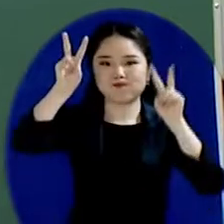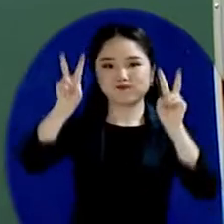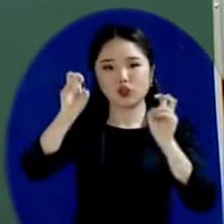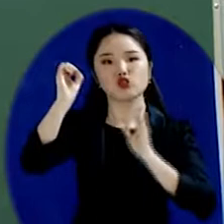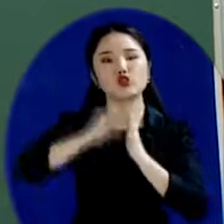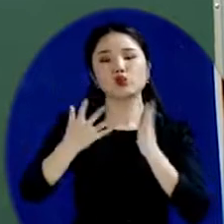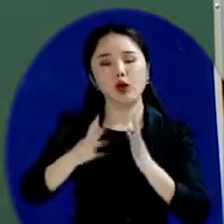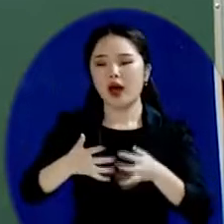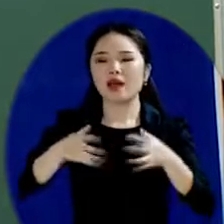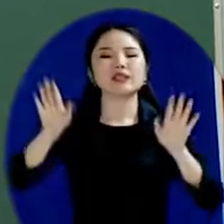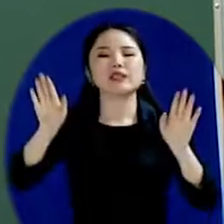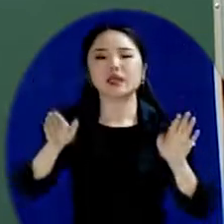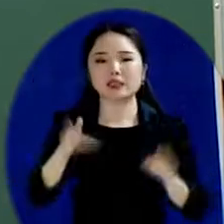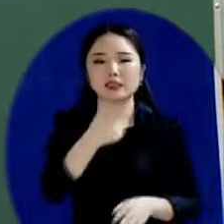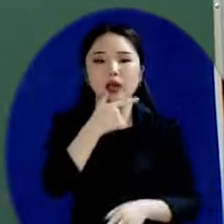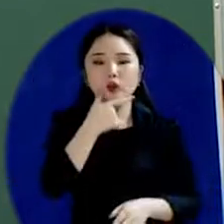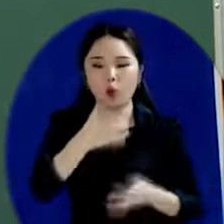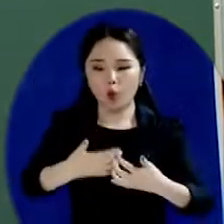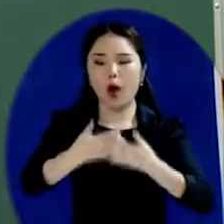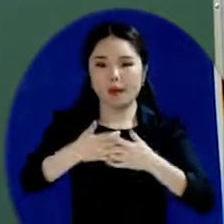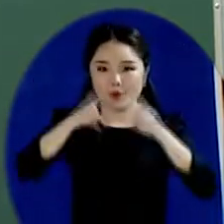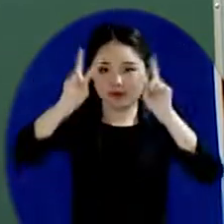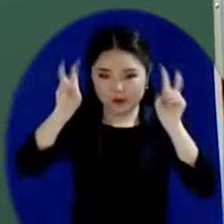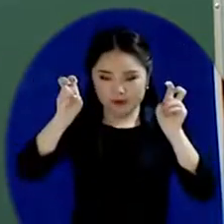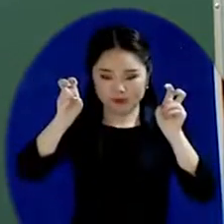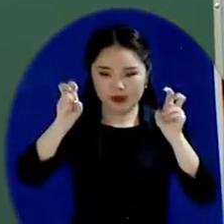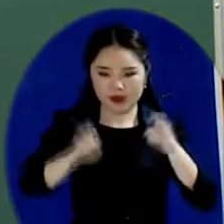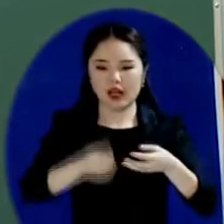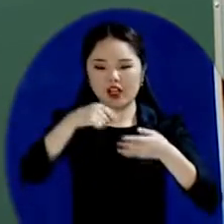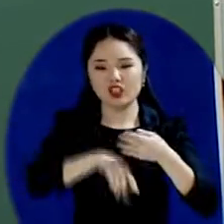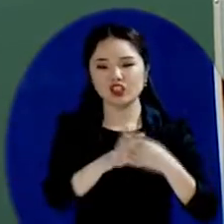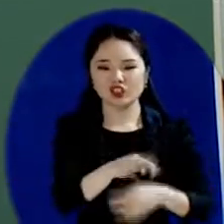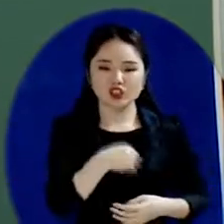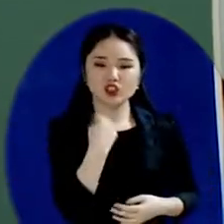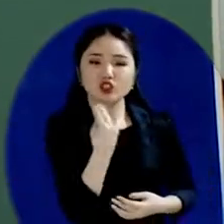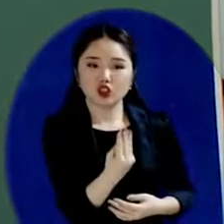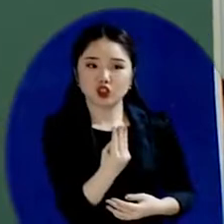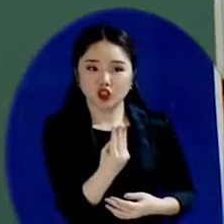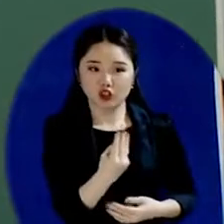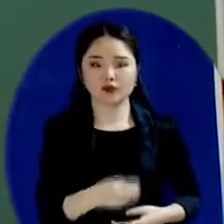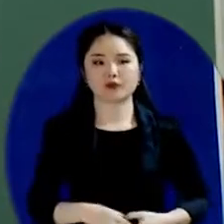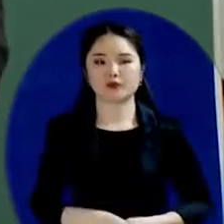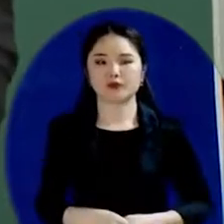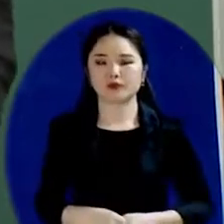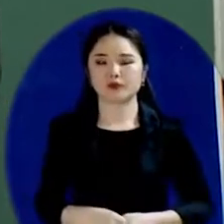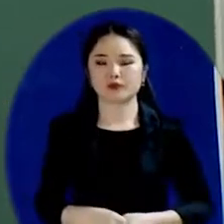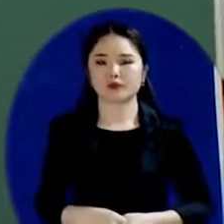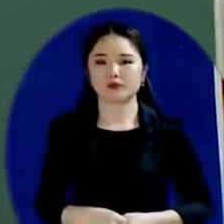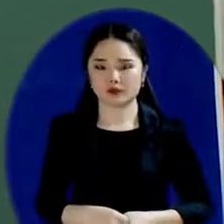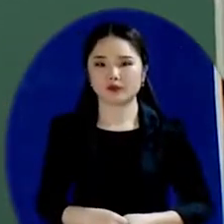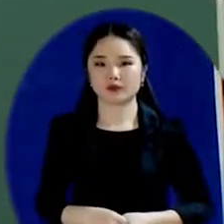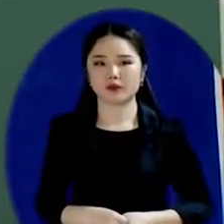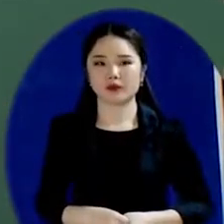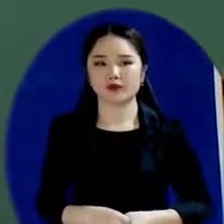Энэ нисдэггүй амтд. За хідэн ширхэг тоо хэмжээ байгаа хэрэгтэй. Мөн одоо